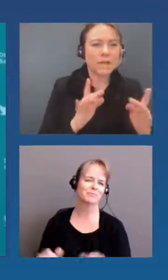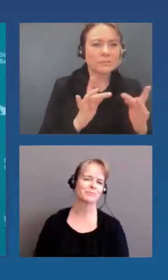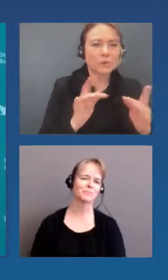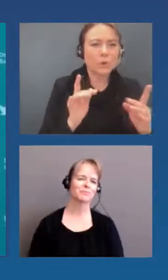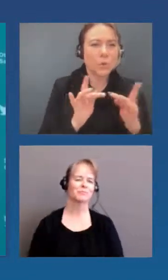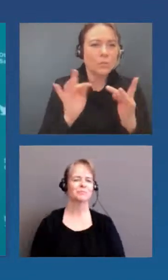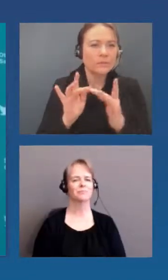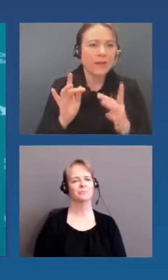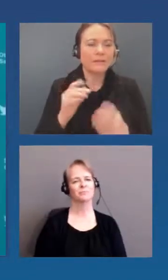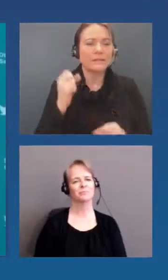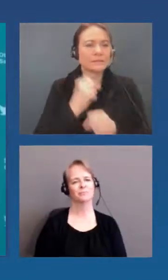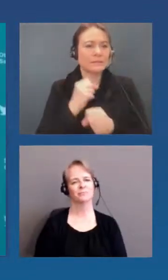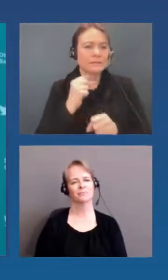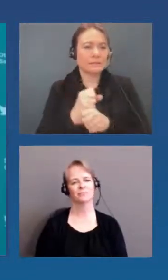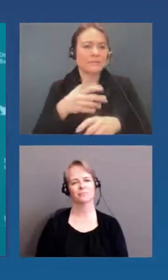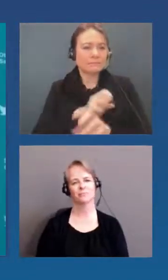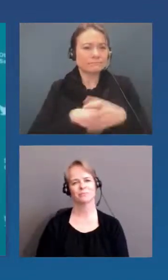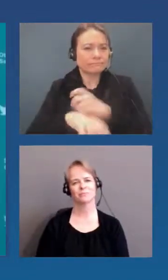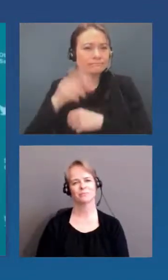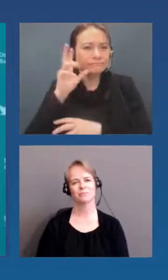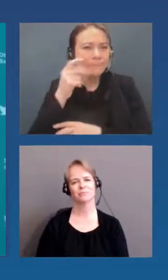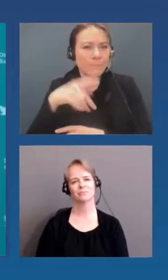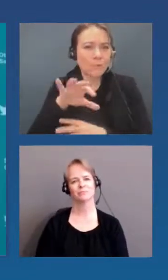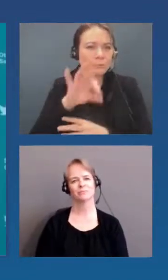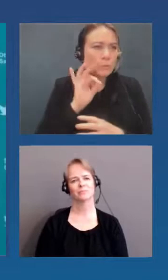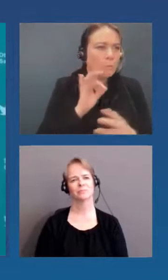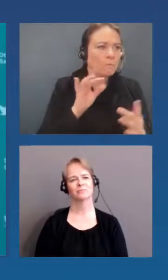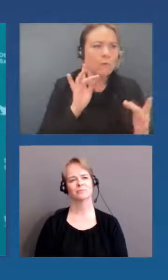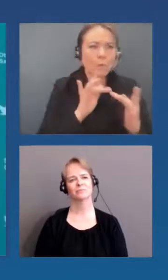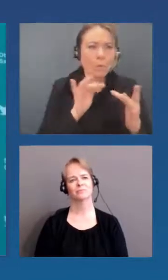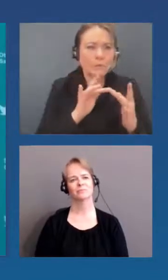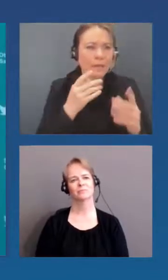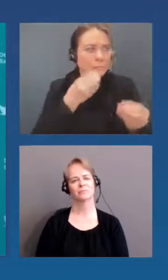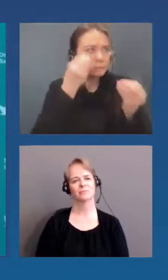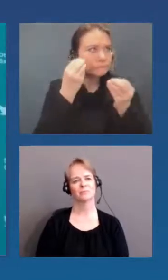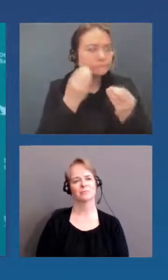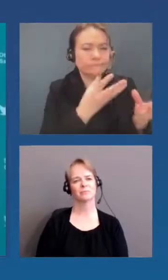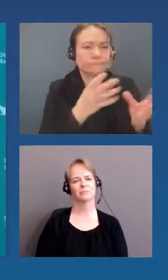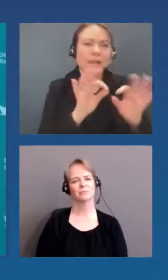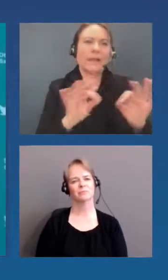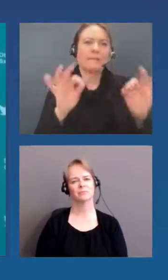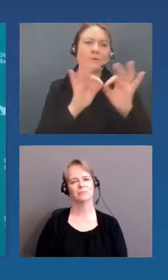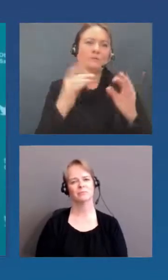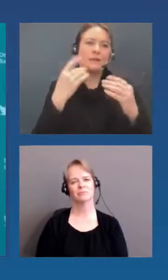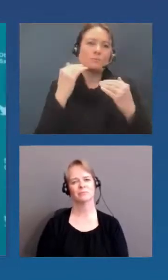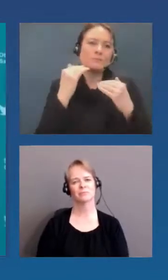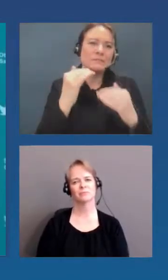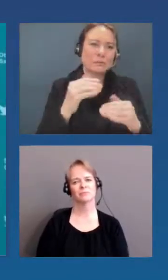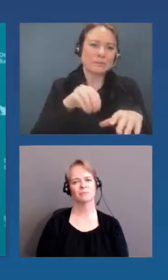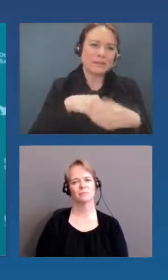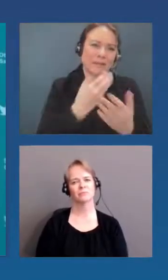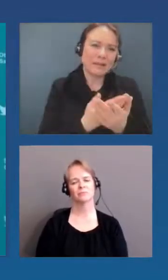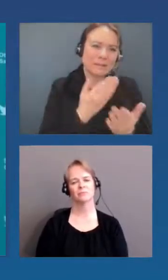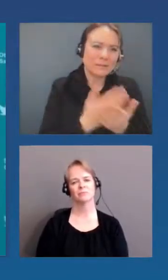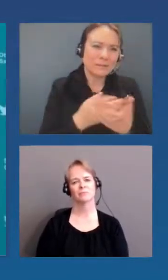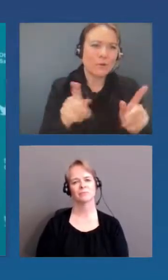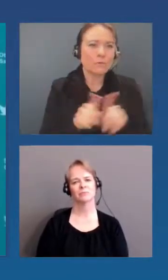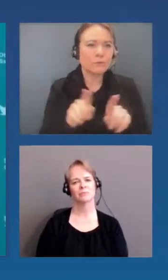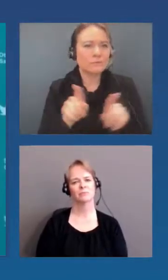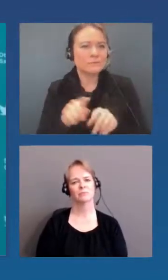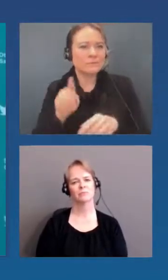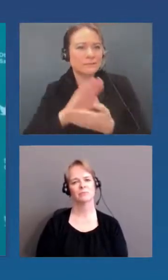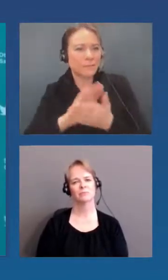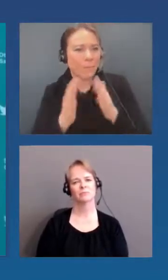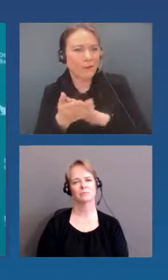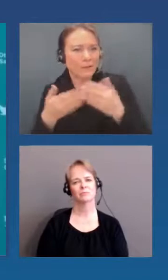relâche pour retrouver tous les contacts possibles, afin d'assurer la sécurité dans les écoles et de maintenir les